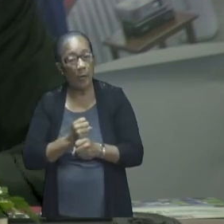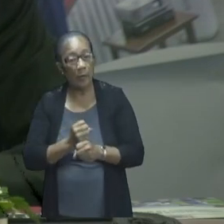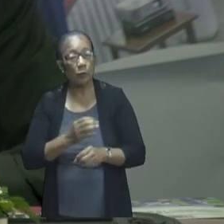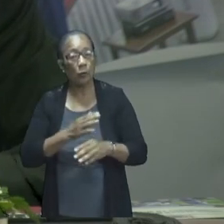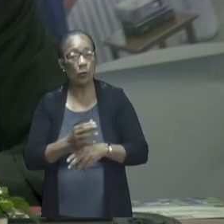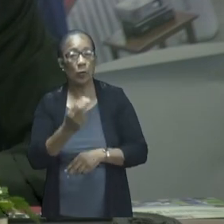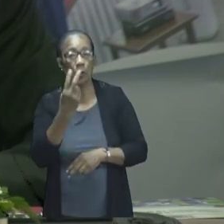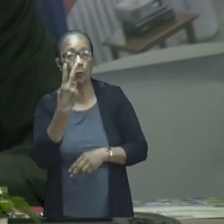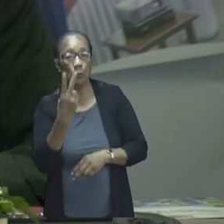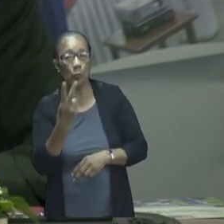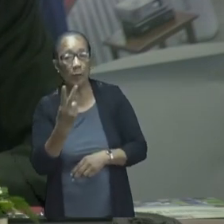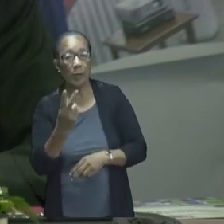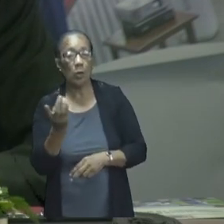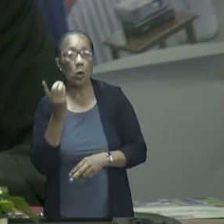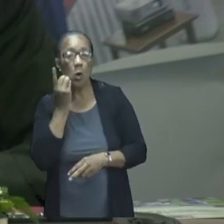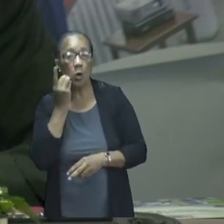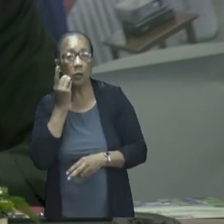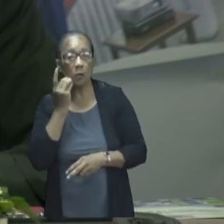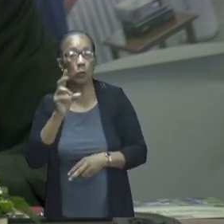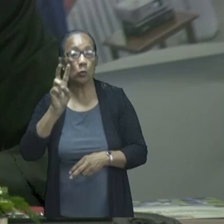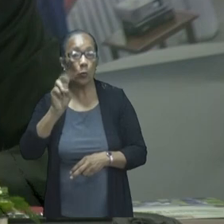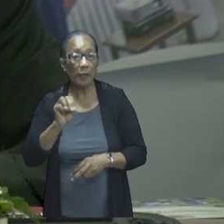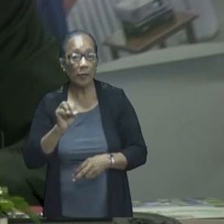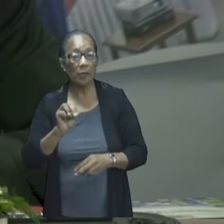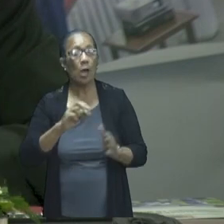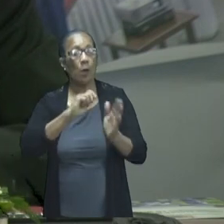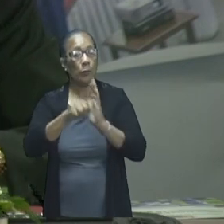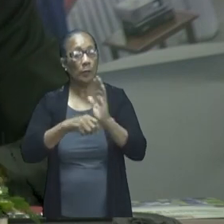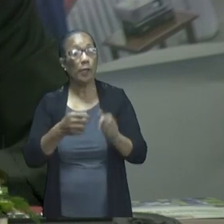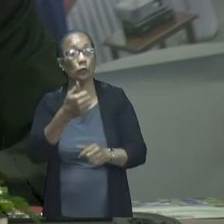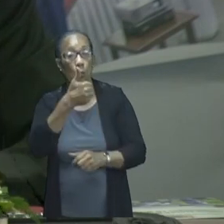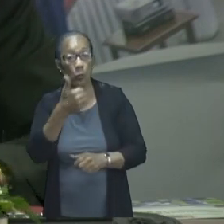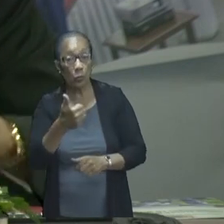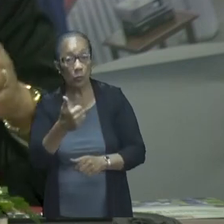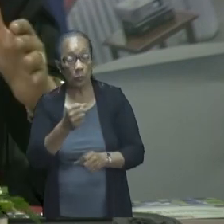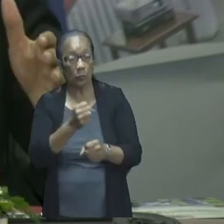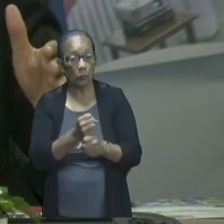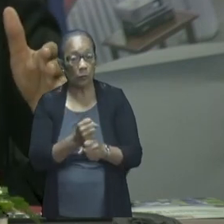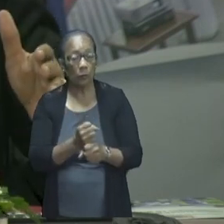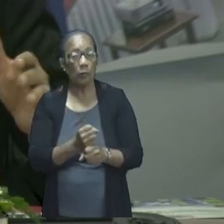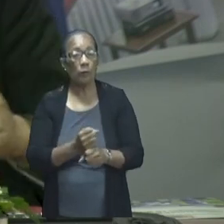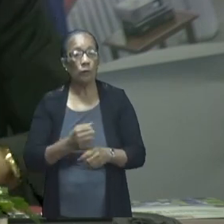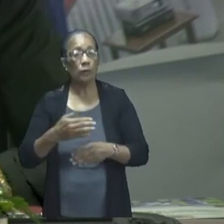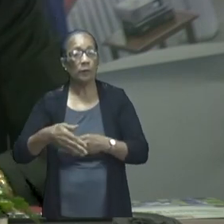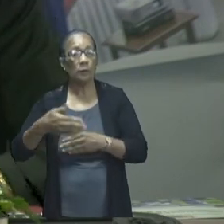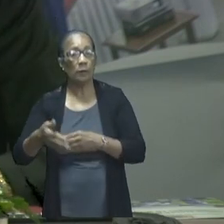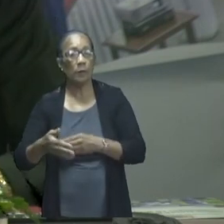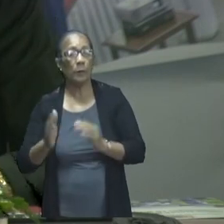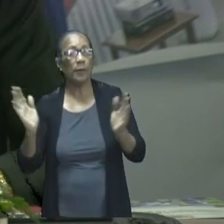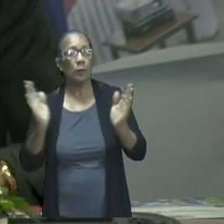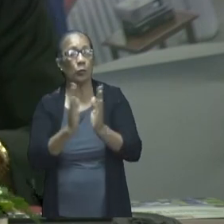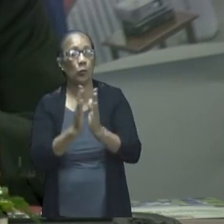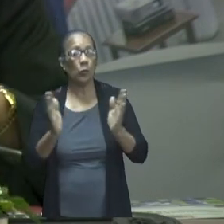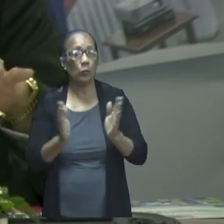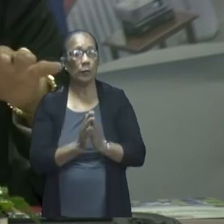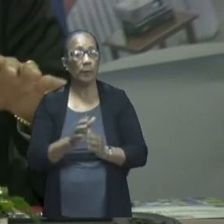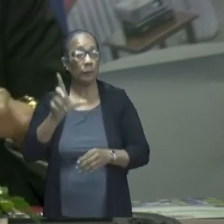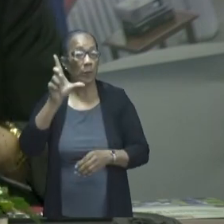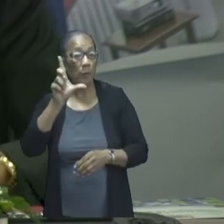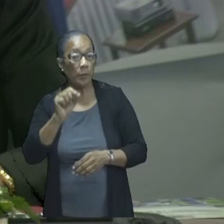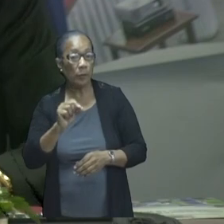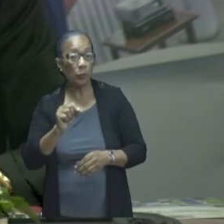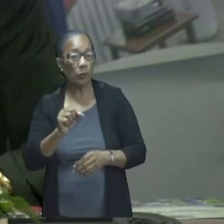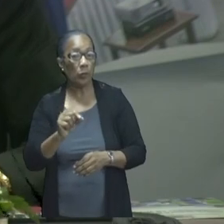20 project hem goed te keuren voor de resterende periode micro projecten projecten of samen